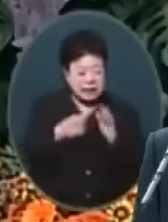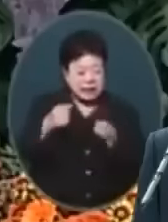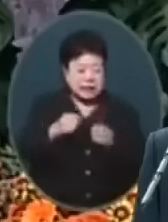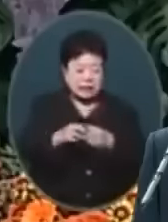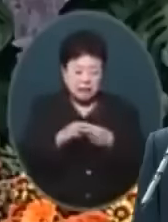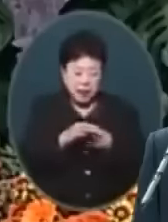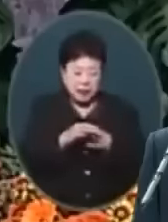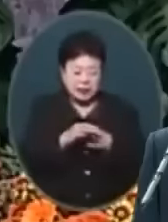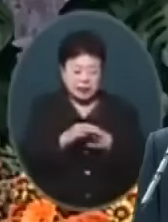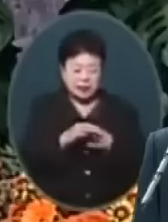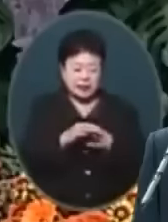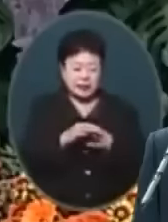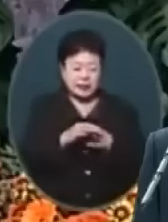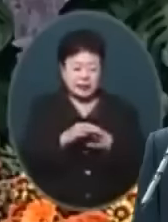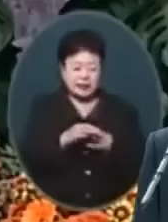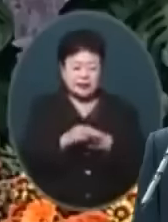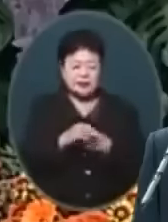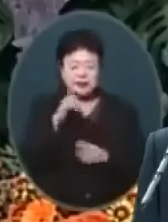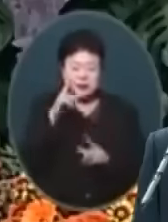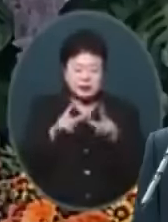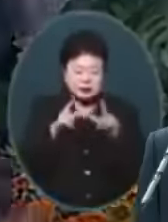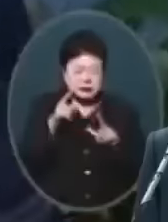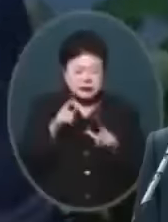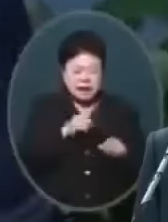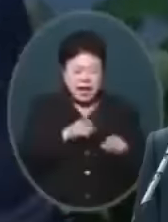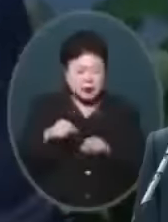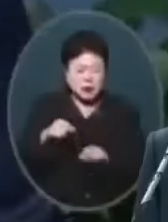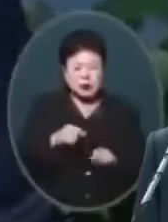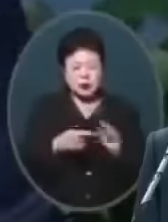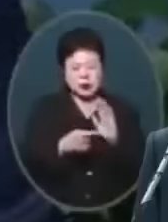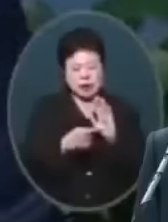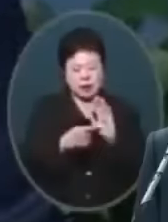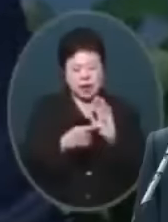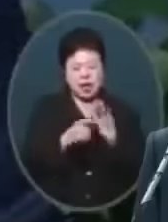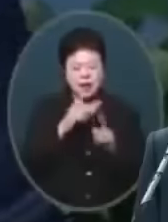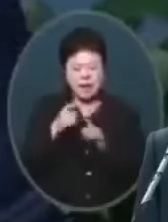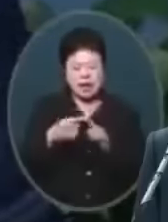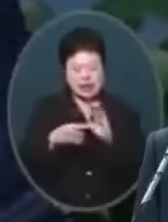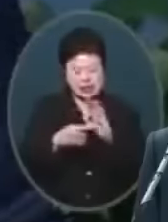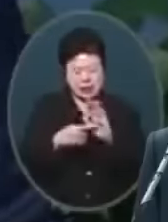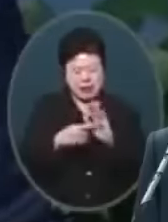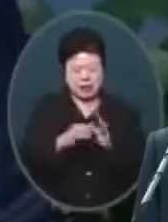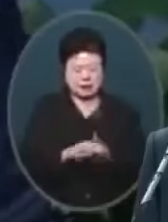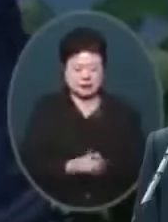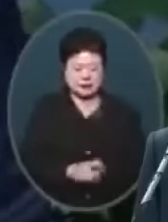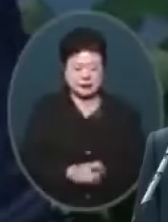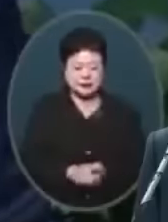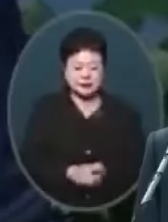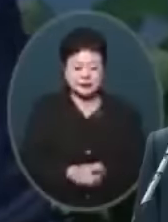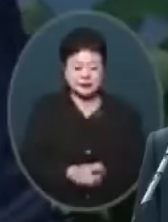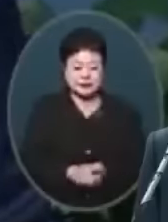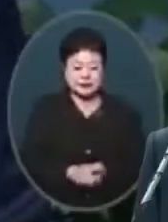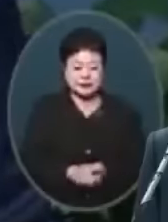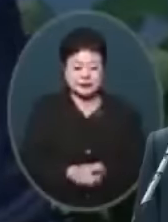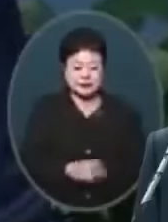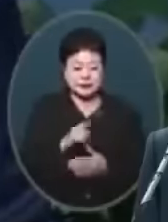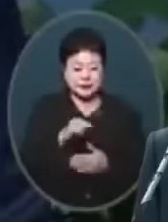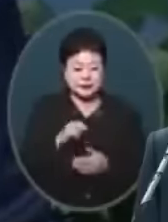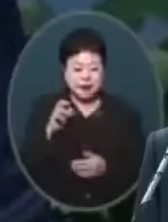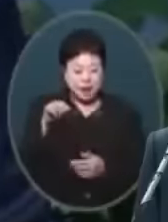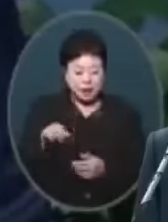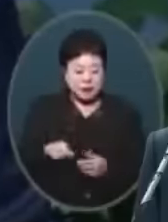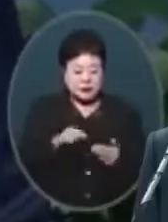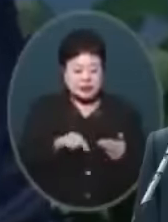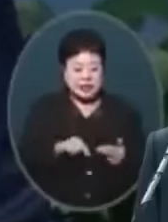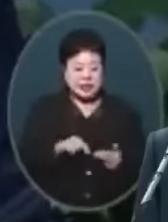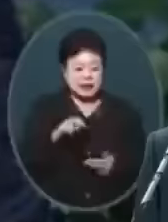있으면 그 자화상이 행동에 은어에 고작 나타나는 것입니다. 마가복음 7장